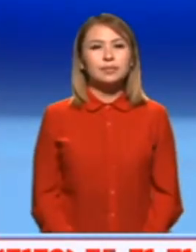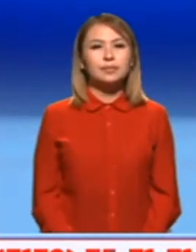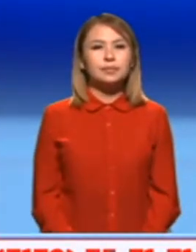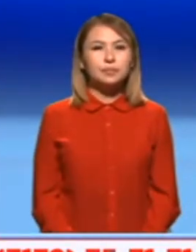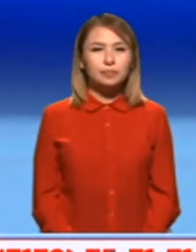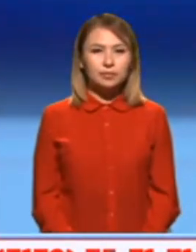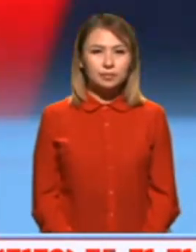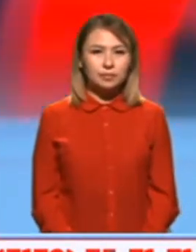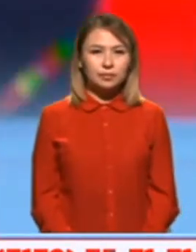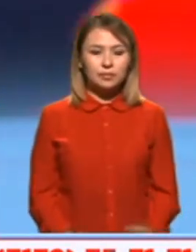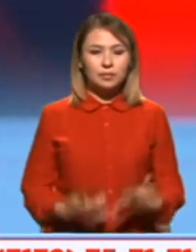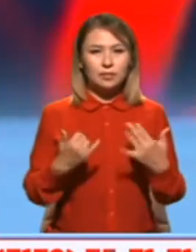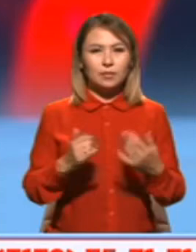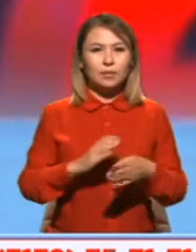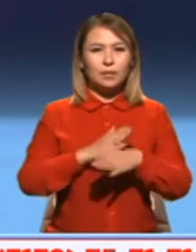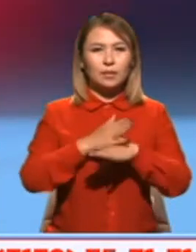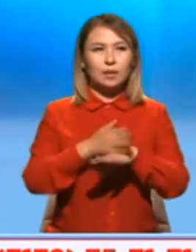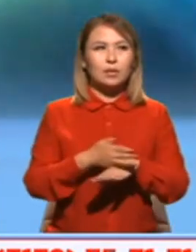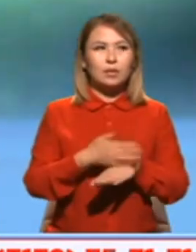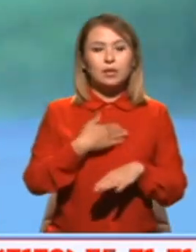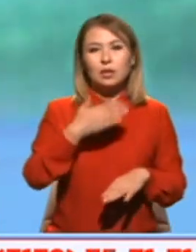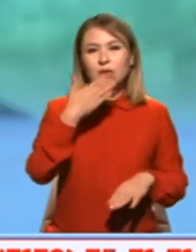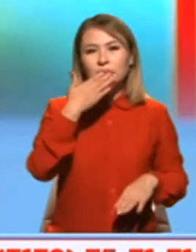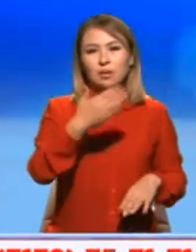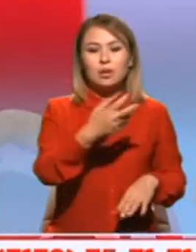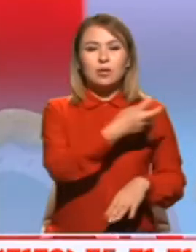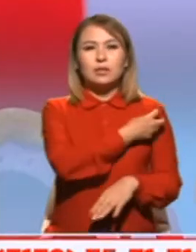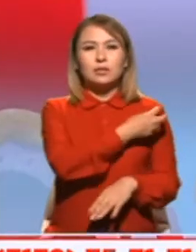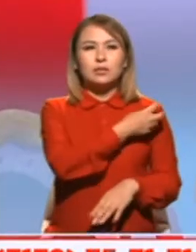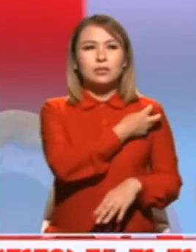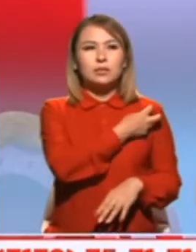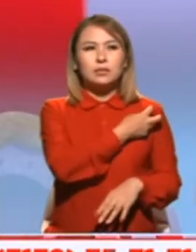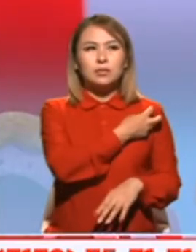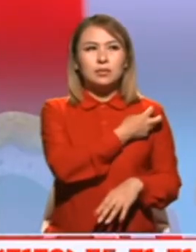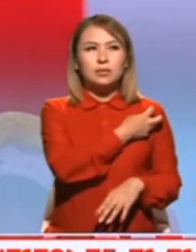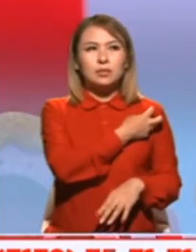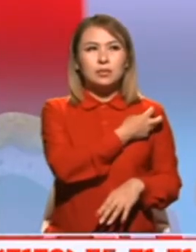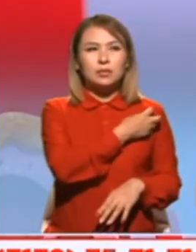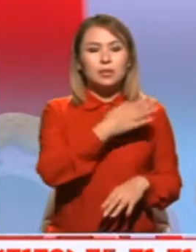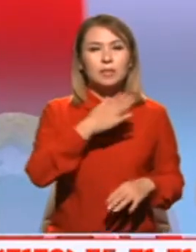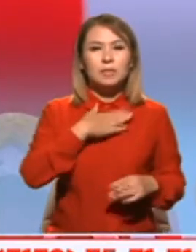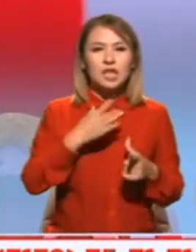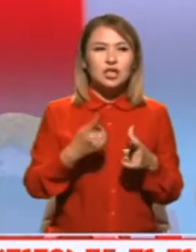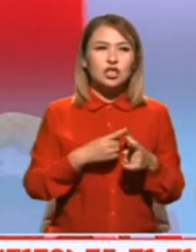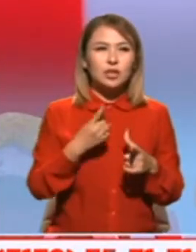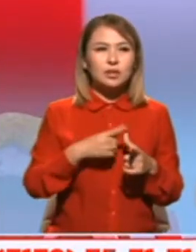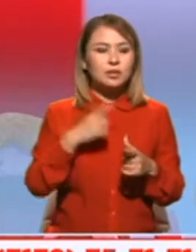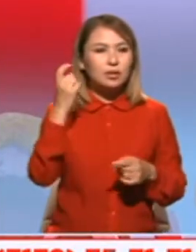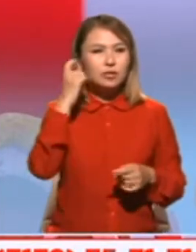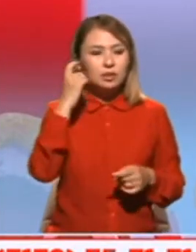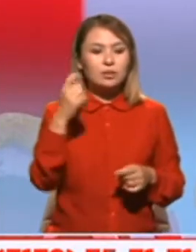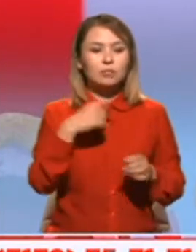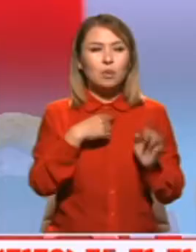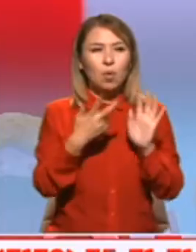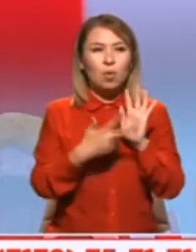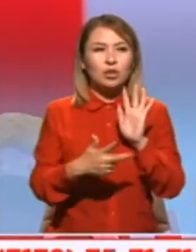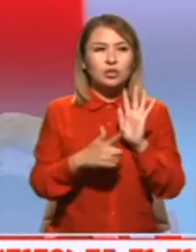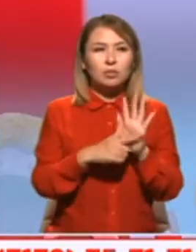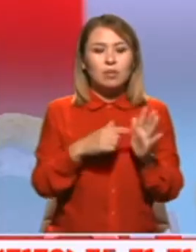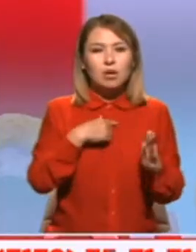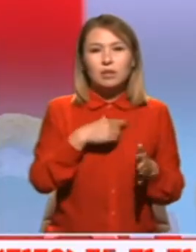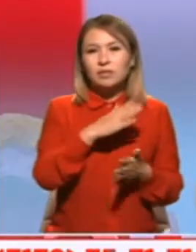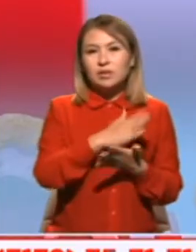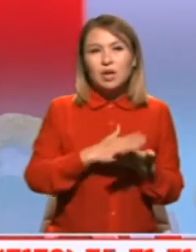Не мазалайды сізді? Студияның қонағы ханымға сұрағым бар еді, дәрігер ханымға сұрағым бар еді. Мен жасым 37-де, мүлде су